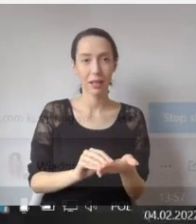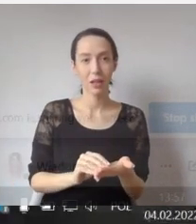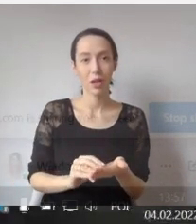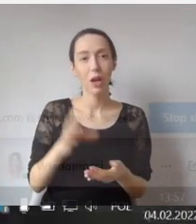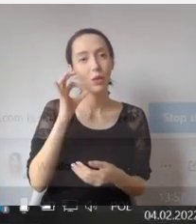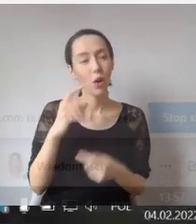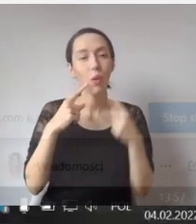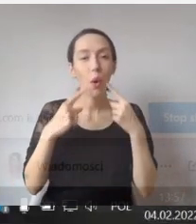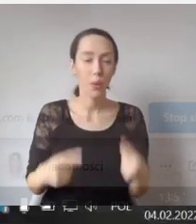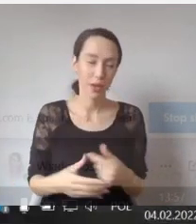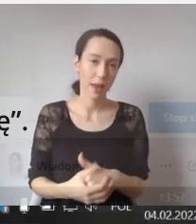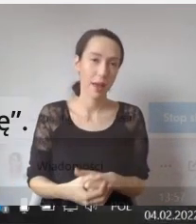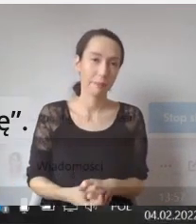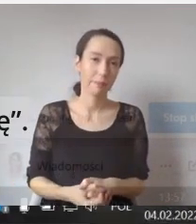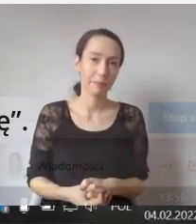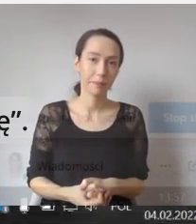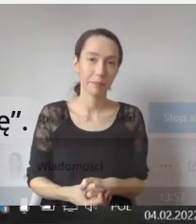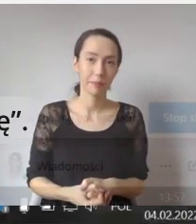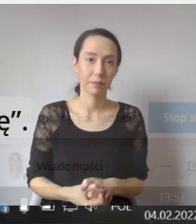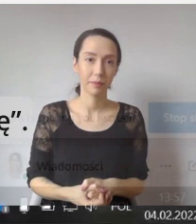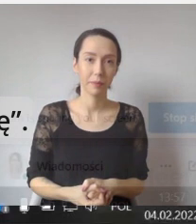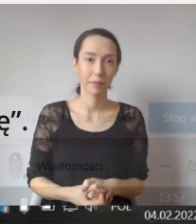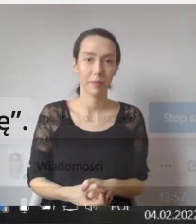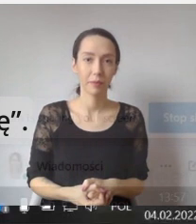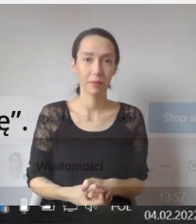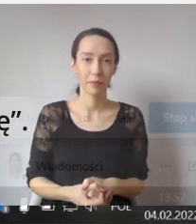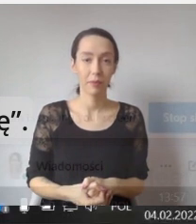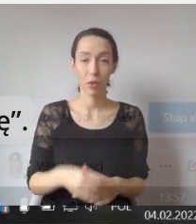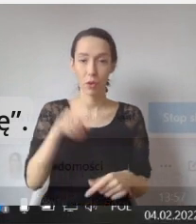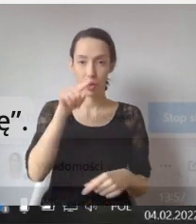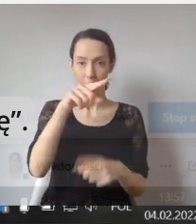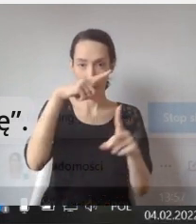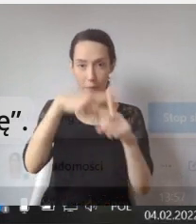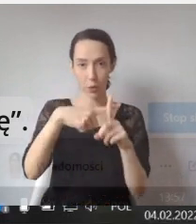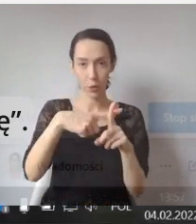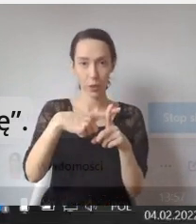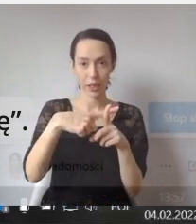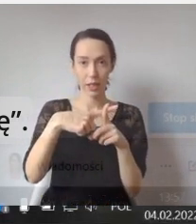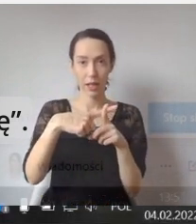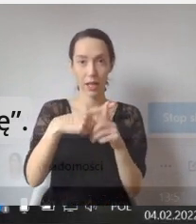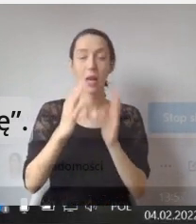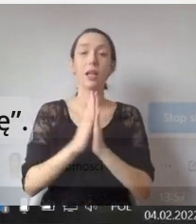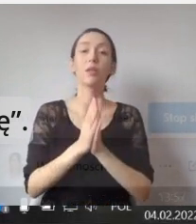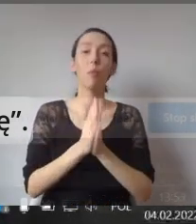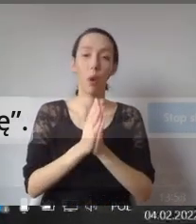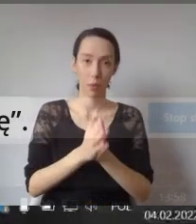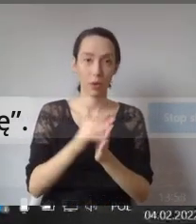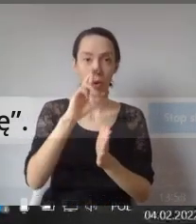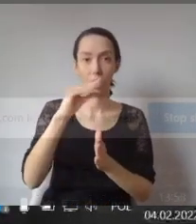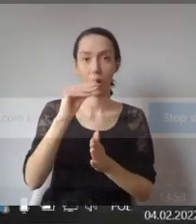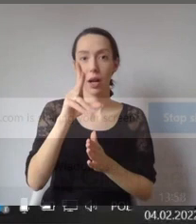to zrobić? Już pokazuję. Tutaj po prostu klikamy sobie plusem. I jest poproś o rekomendację.